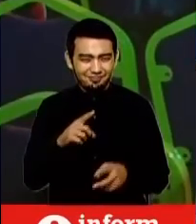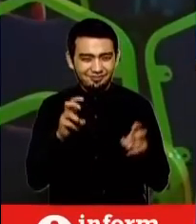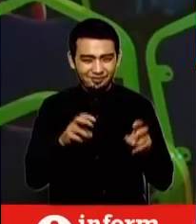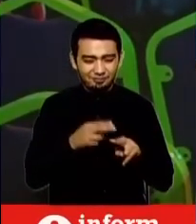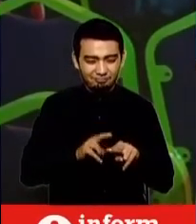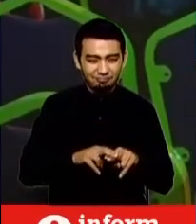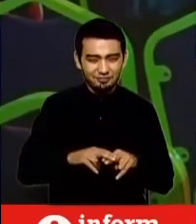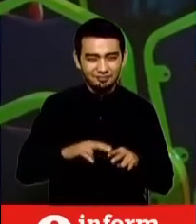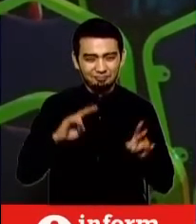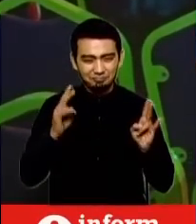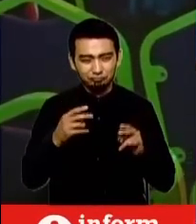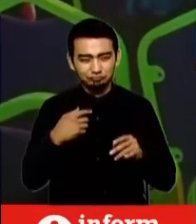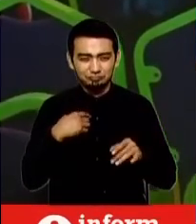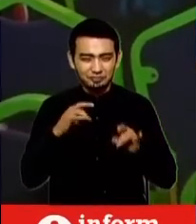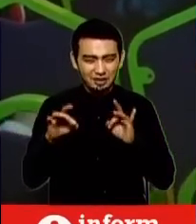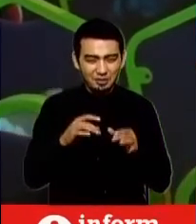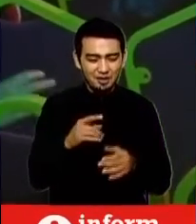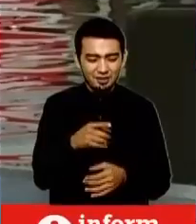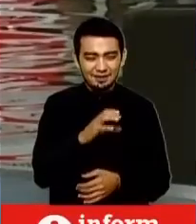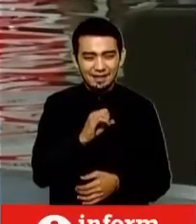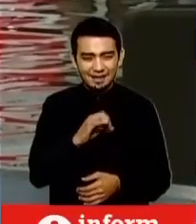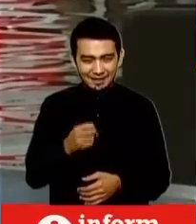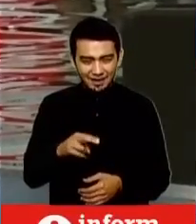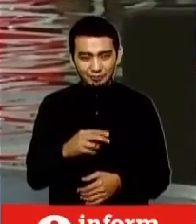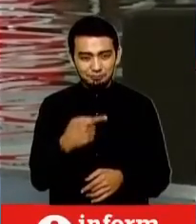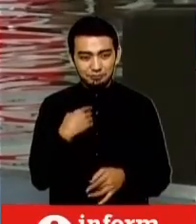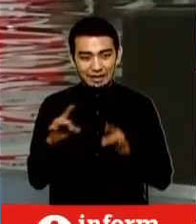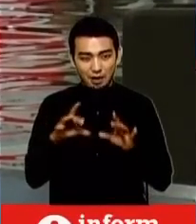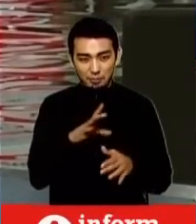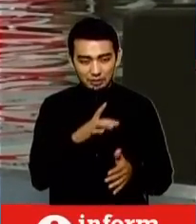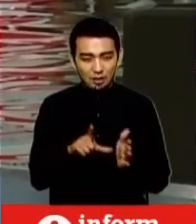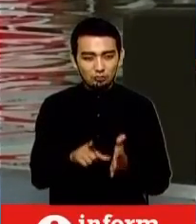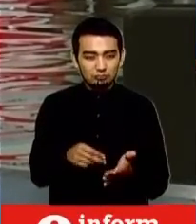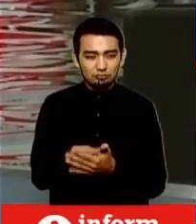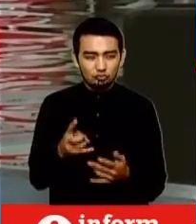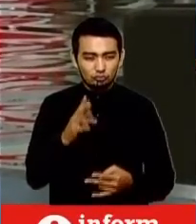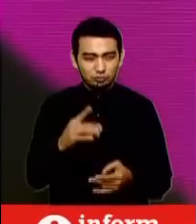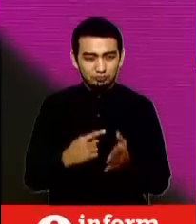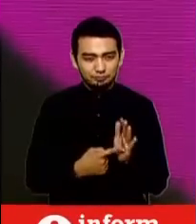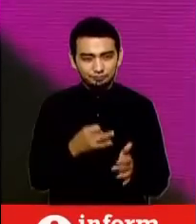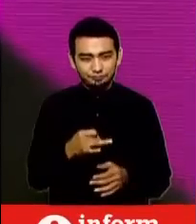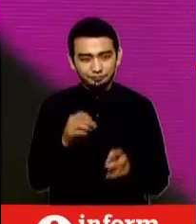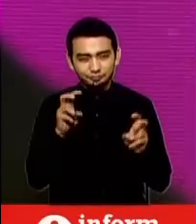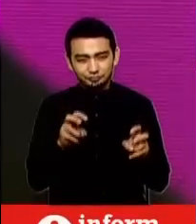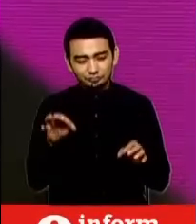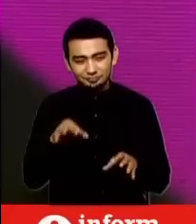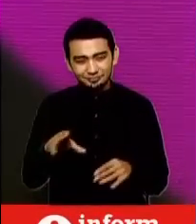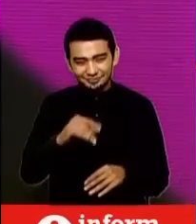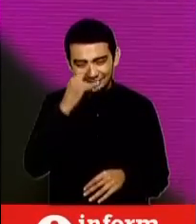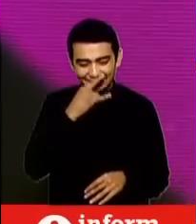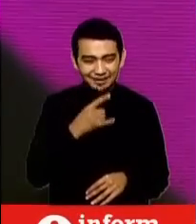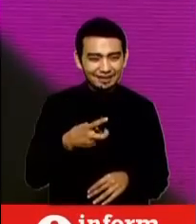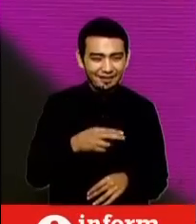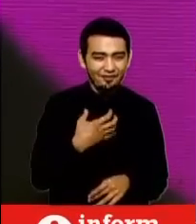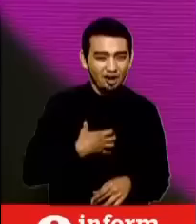әсерін талқылап пікір алмасады. Мәселен, алғашқы сессия TikTok платформасының өзектілігіне арналған. Әрине, бұл тақырып біздің елдің азаматтары үшін айтарлықтай